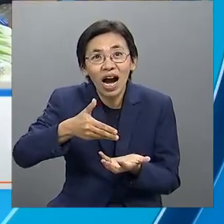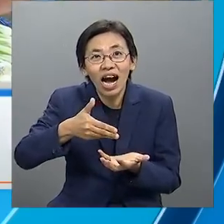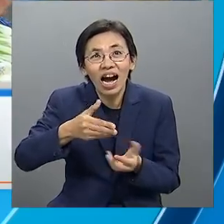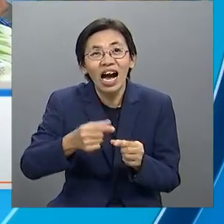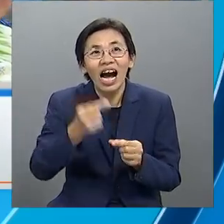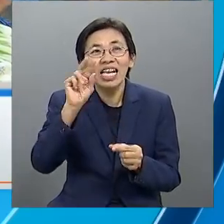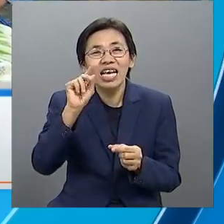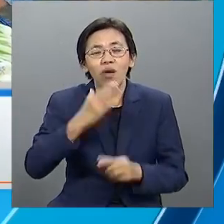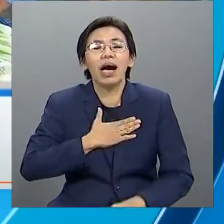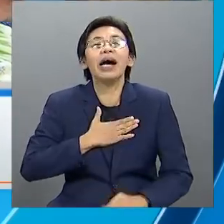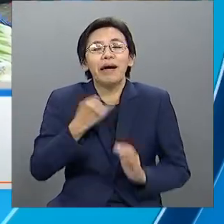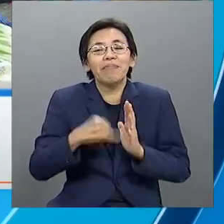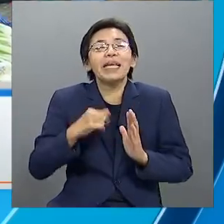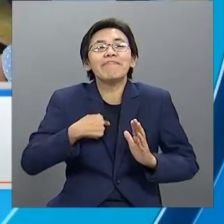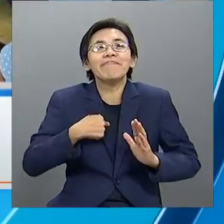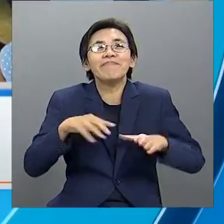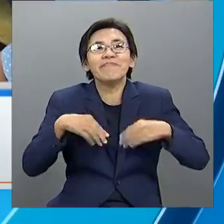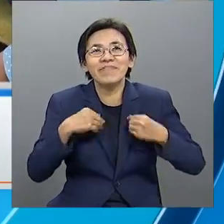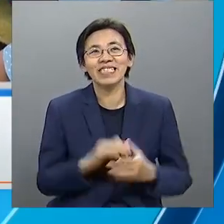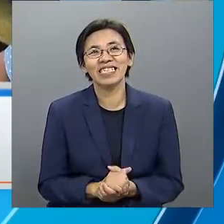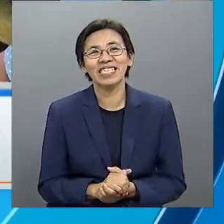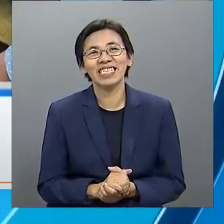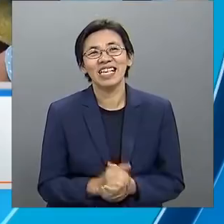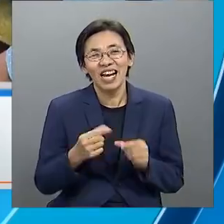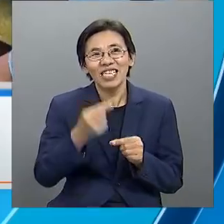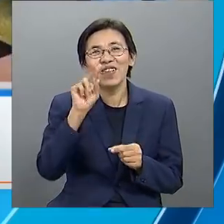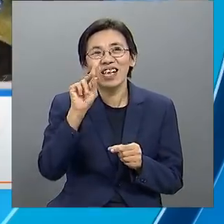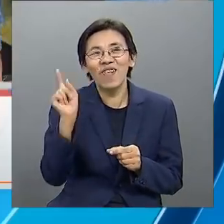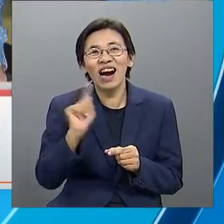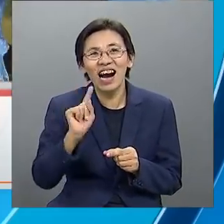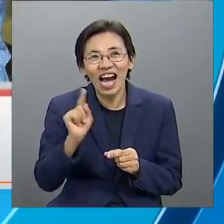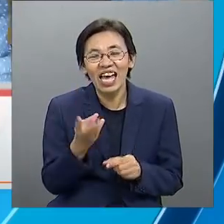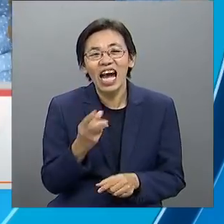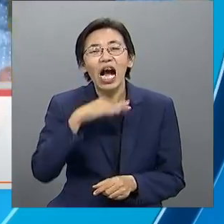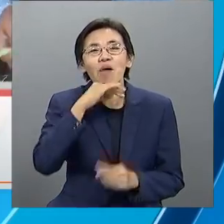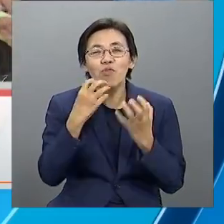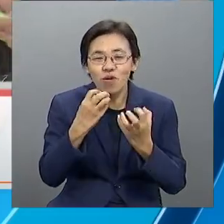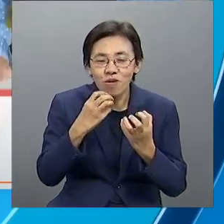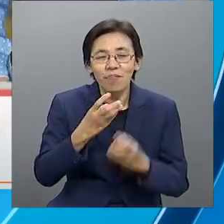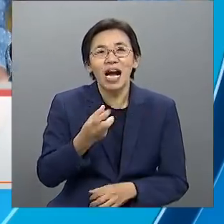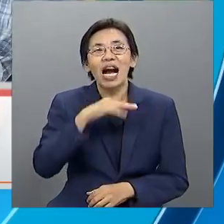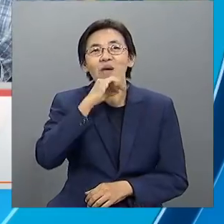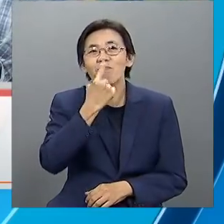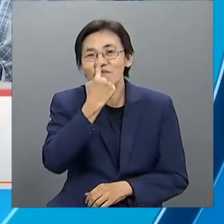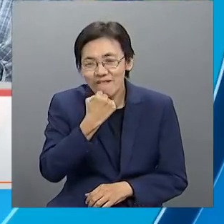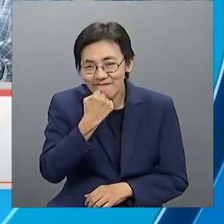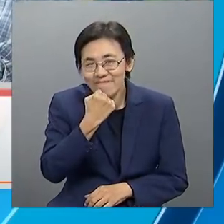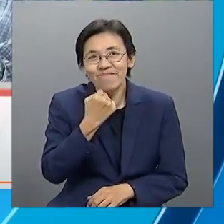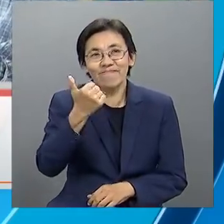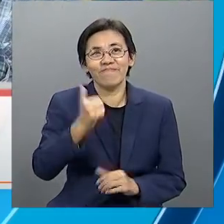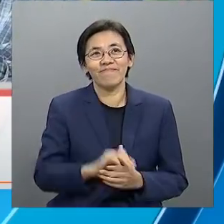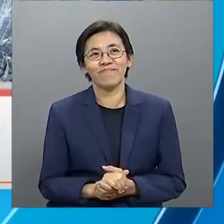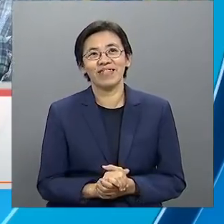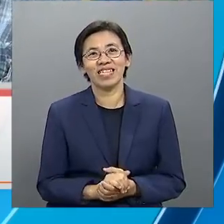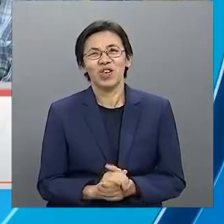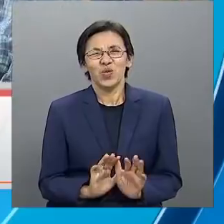ก็ได้ ถ้าเกิดเป็นต้นหอมต้องกินคู่กับข้าวหมูกรอบข้าวหมูแดง โอ้แล้วปล่อยไก่ตัวเบลเลอร์ออก ใช่ตัวใหญ่เลยฮะคุณ ตายแล้วแล้